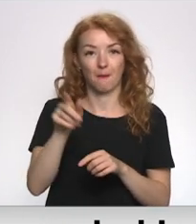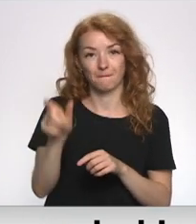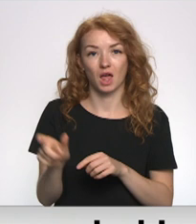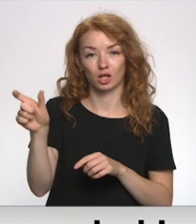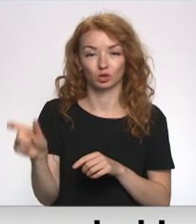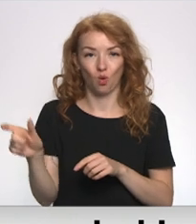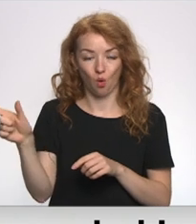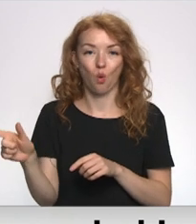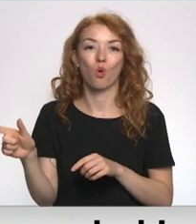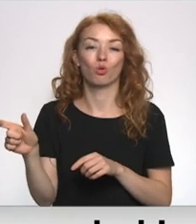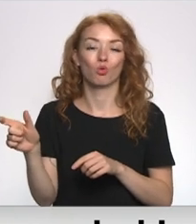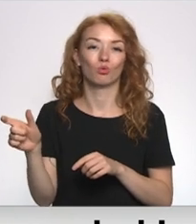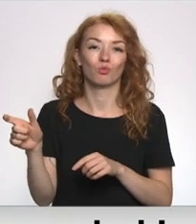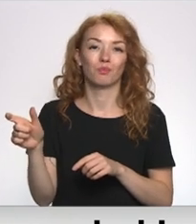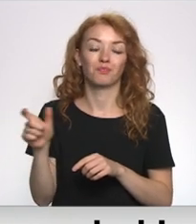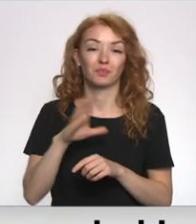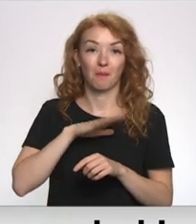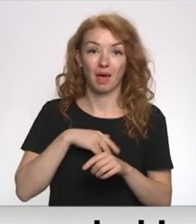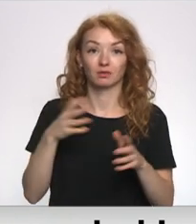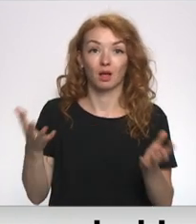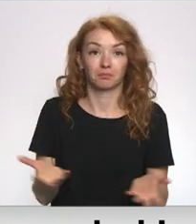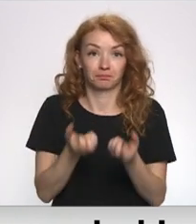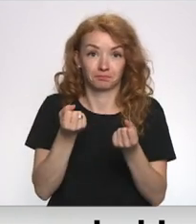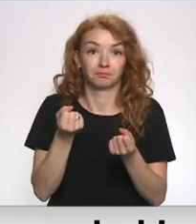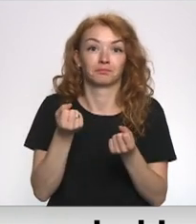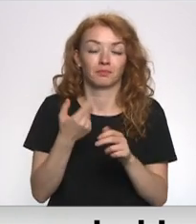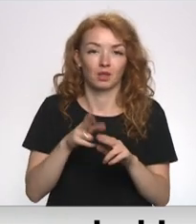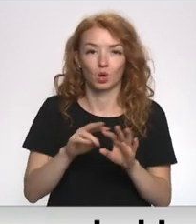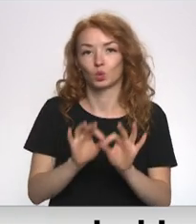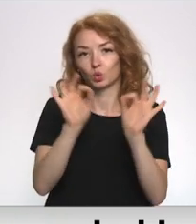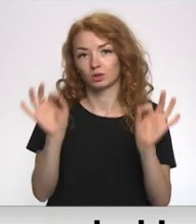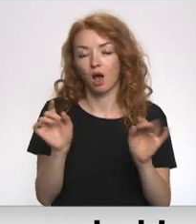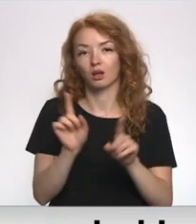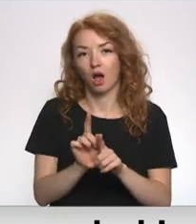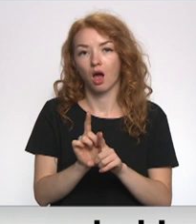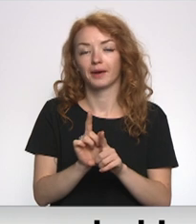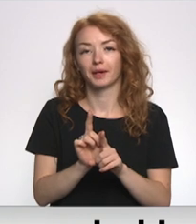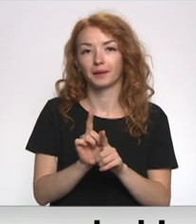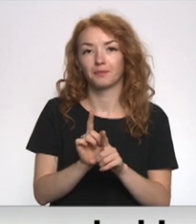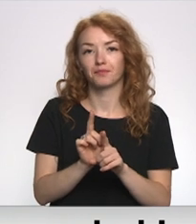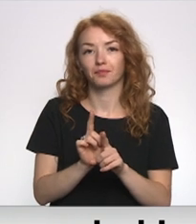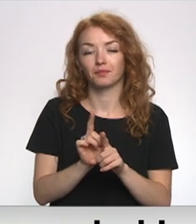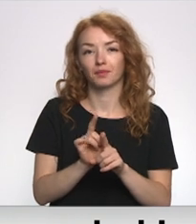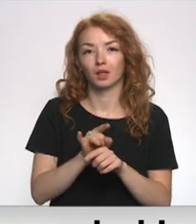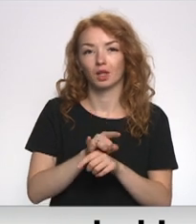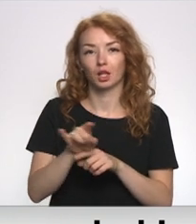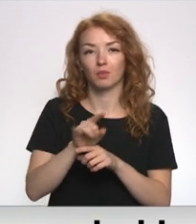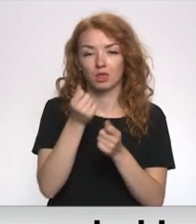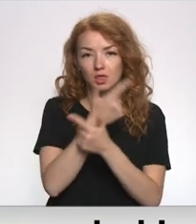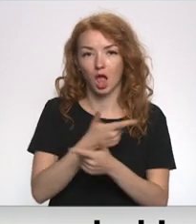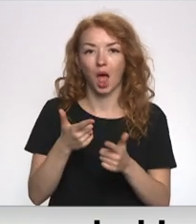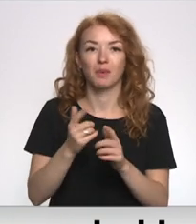personas. Pēc šī darba paveikšanas attiecīgi tiks uzsākt arī aktīvie tātad gaisa kuģa nelaimes